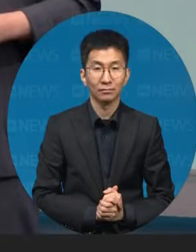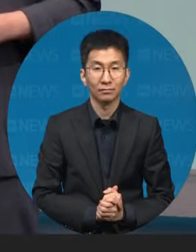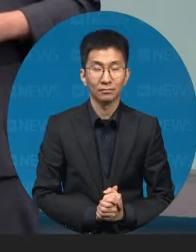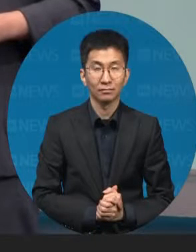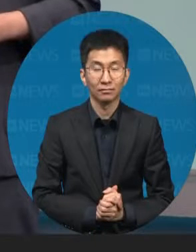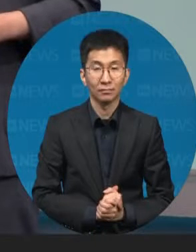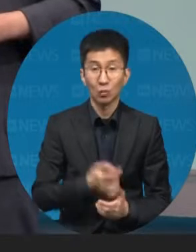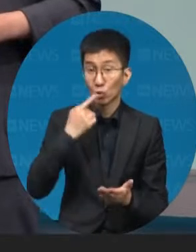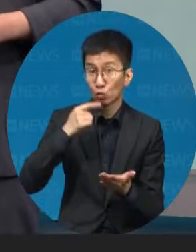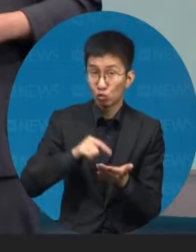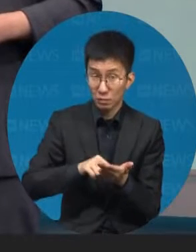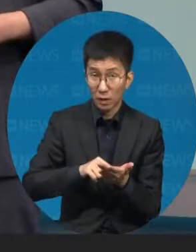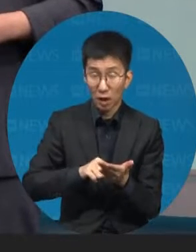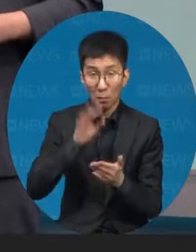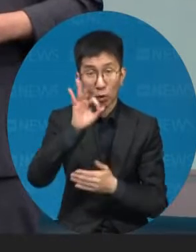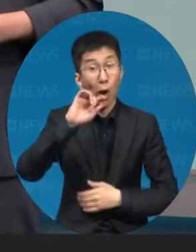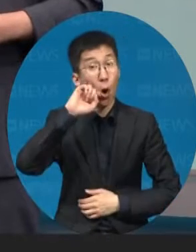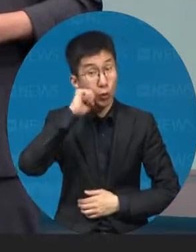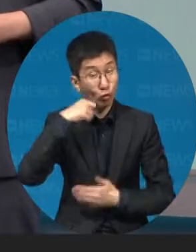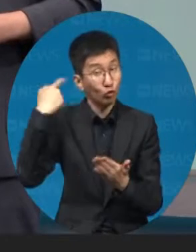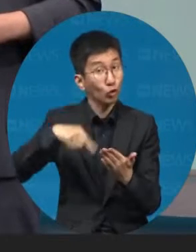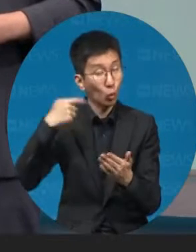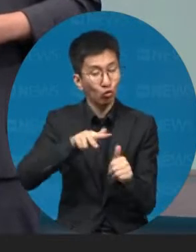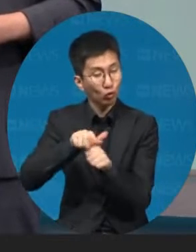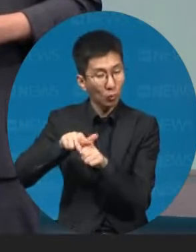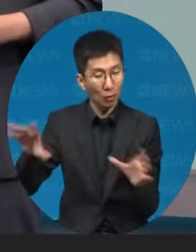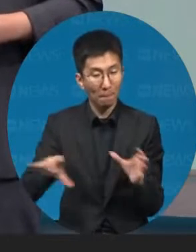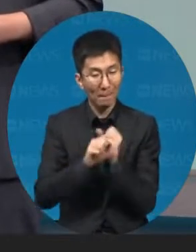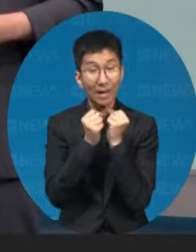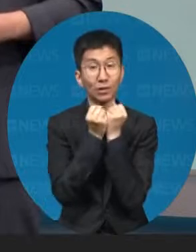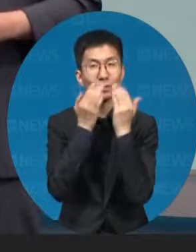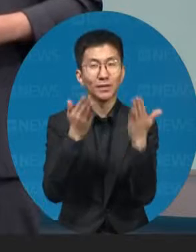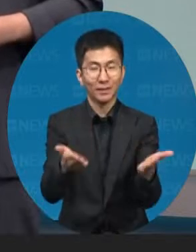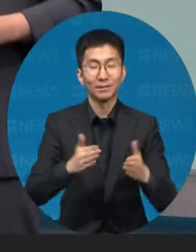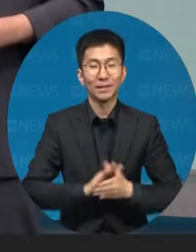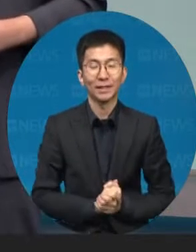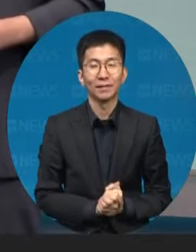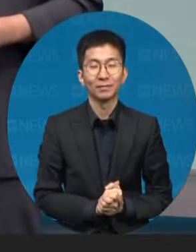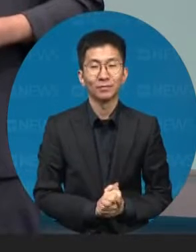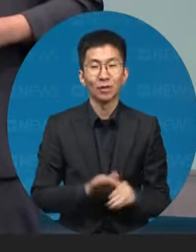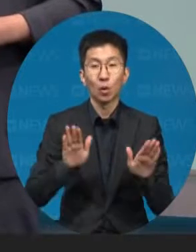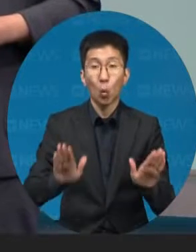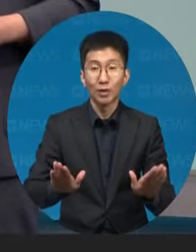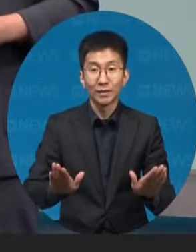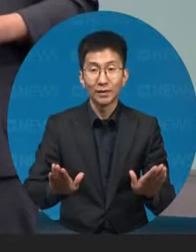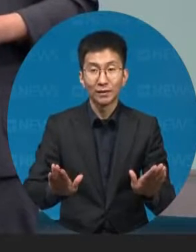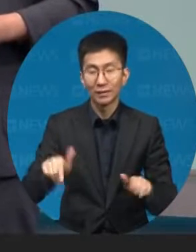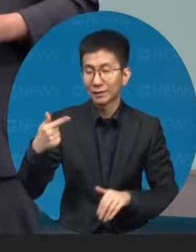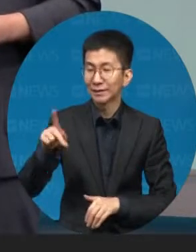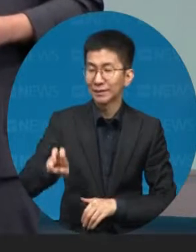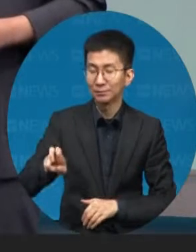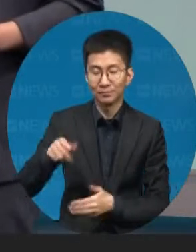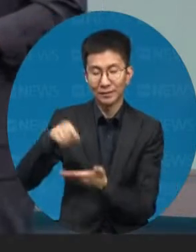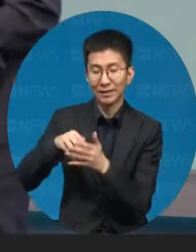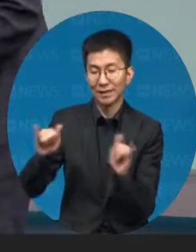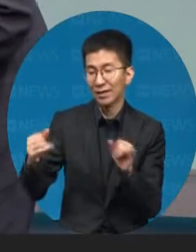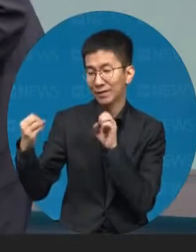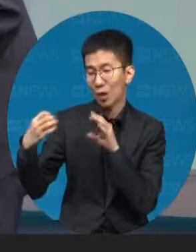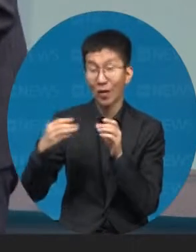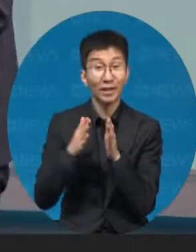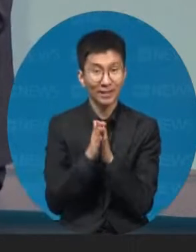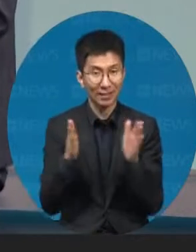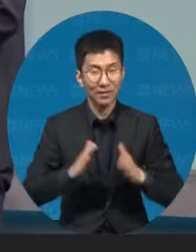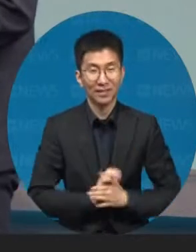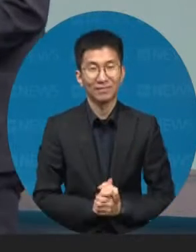4 쉽게 접하기 힘든 교육소식 을 골라서 전해드리는 글로벌 픽 시간입니다 오늘은 금 차오 기자와 함께 하겠습니다 어서 오시죠